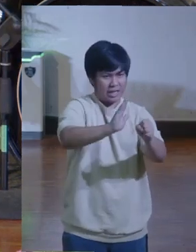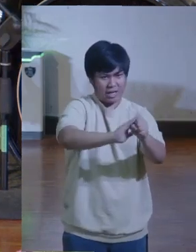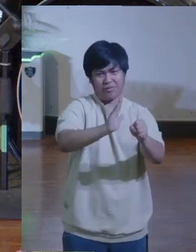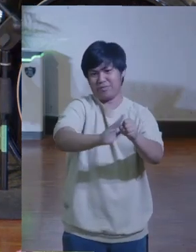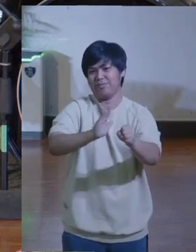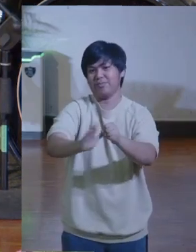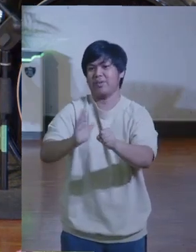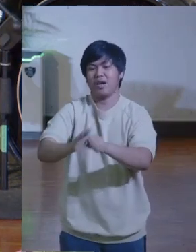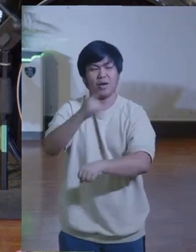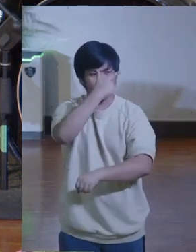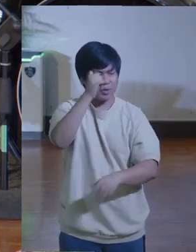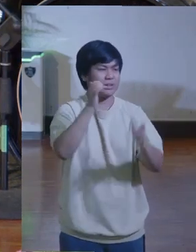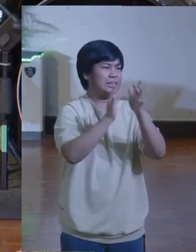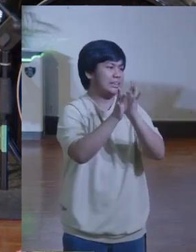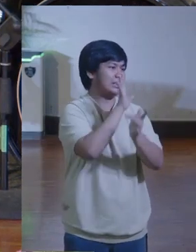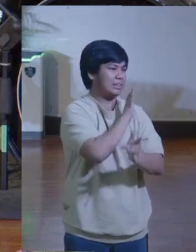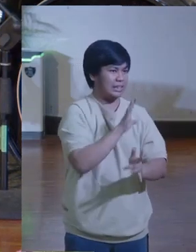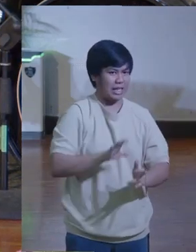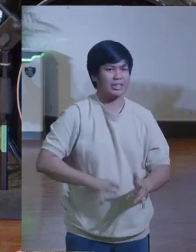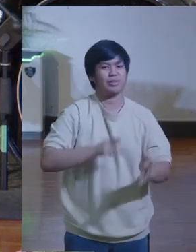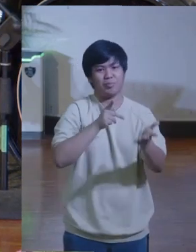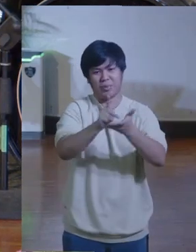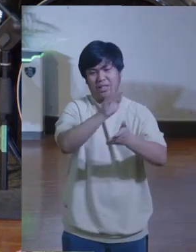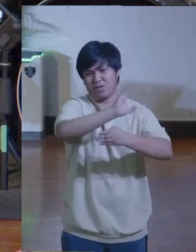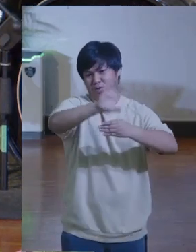lang ay sapat.